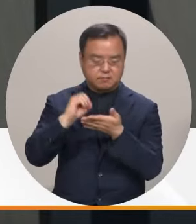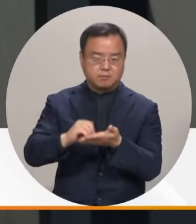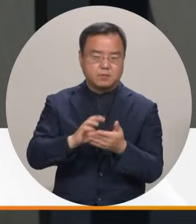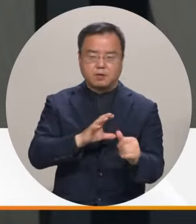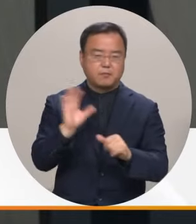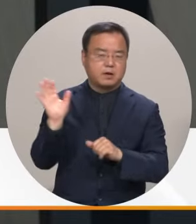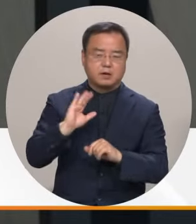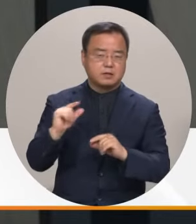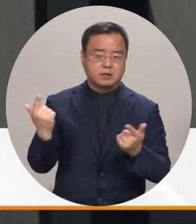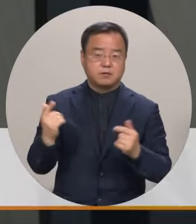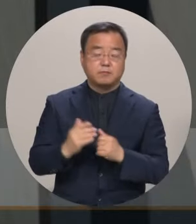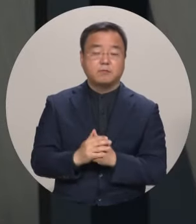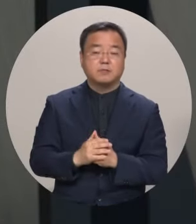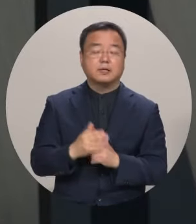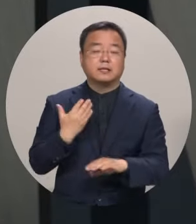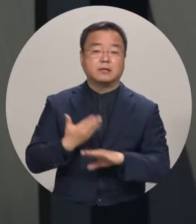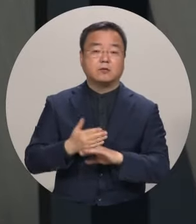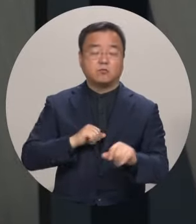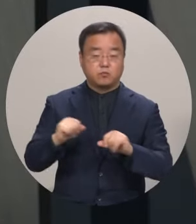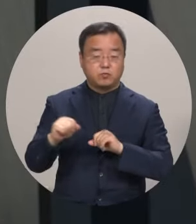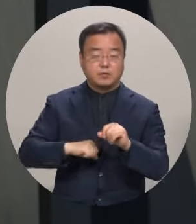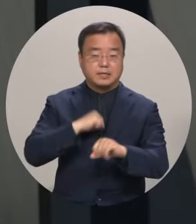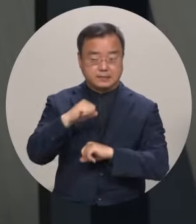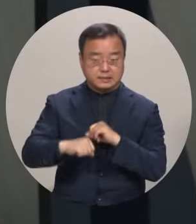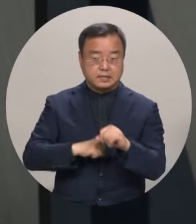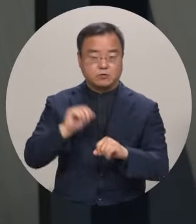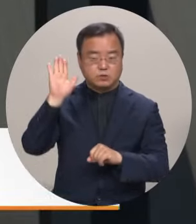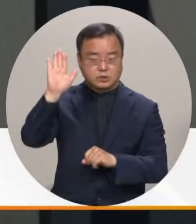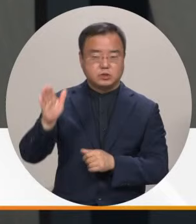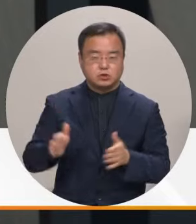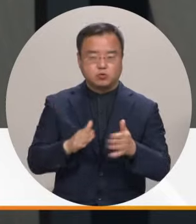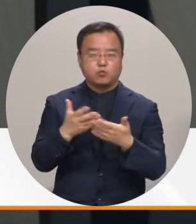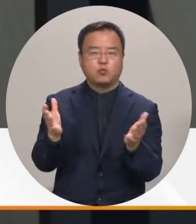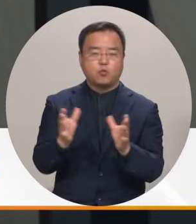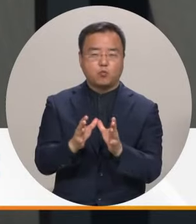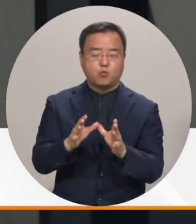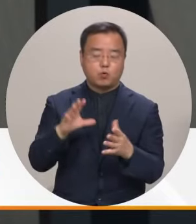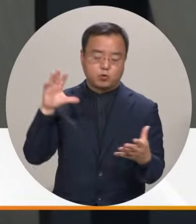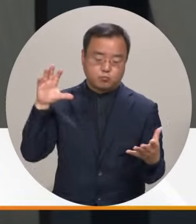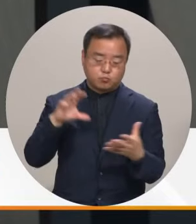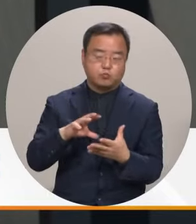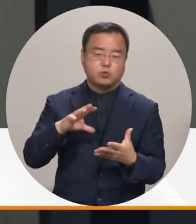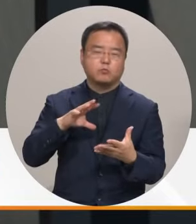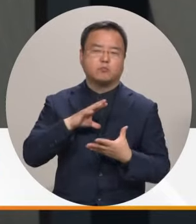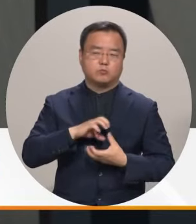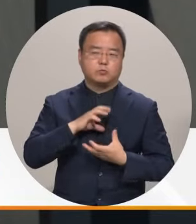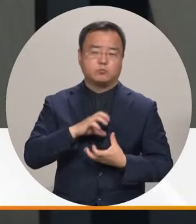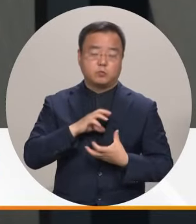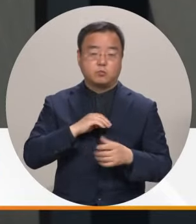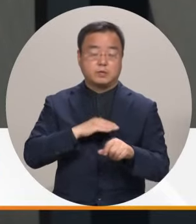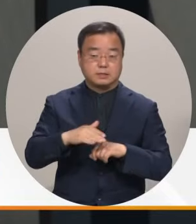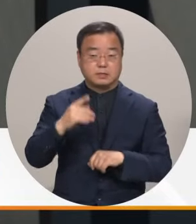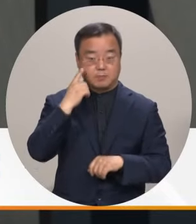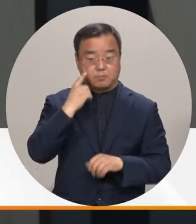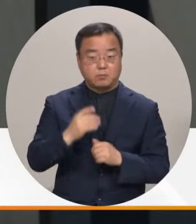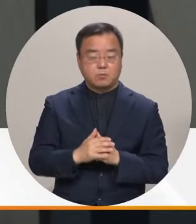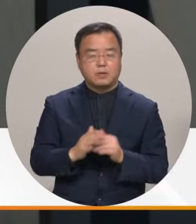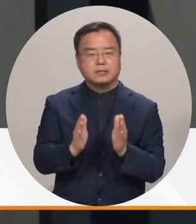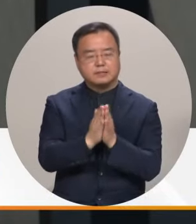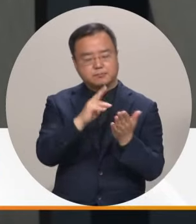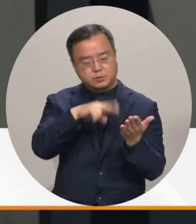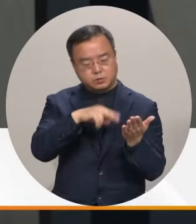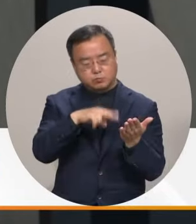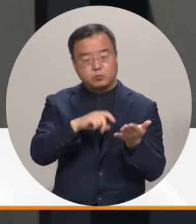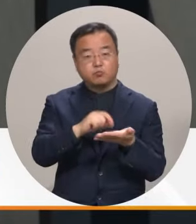부분을 다른 창체 활동 자율 진로 동아리에 녹아서 녹여서 애들이 활동을 하고 있어요 근데 책을 읽는 것만큼